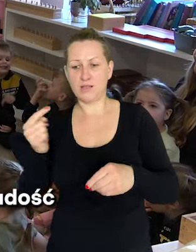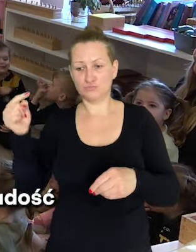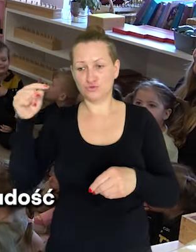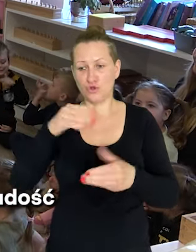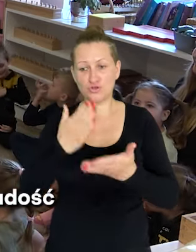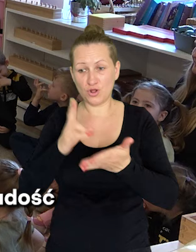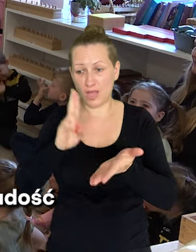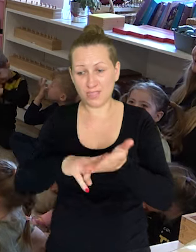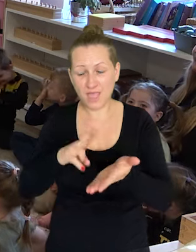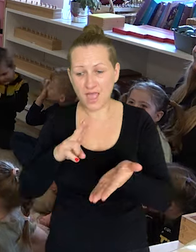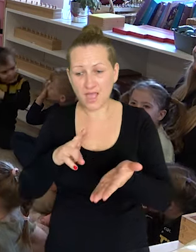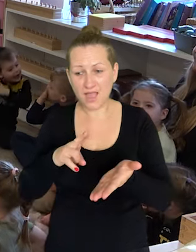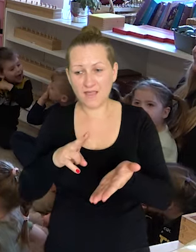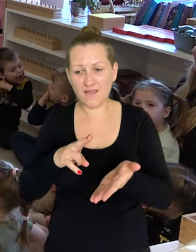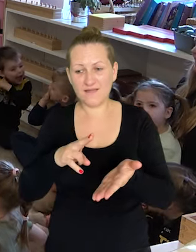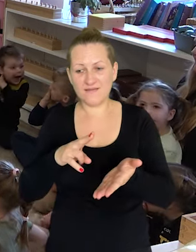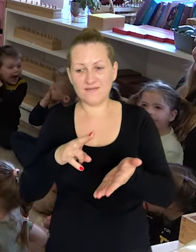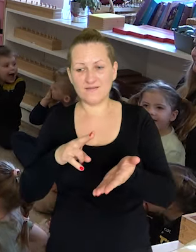przychodzą tylko